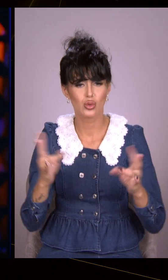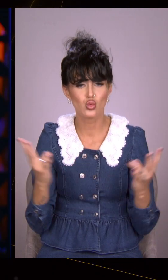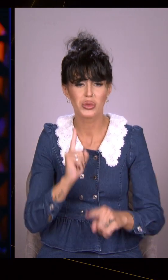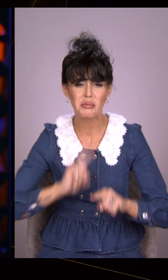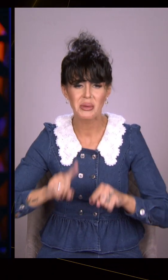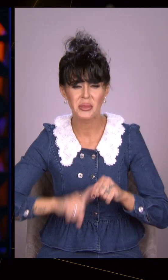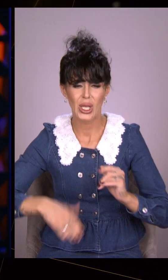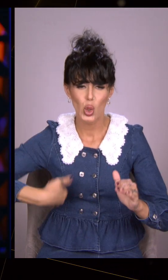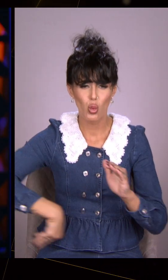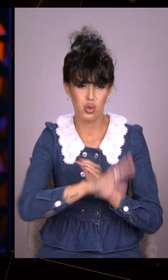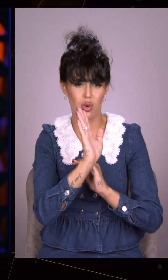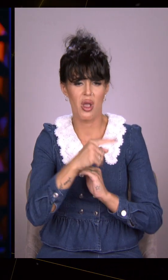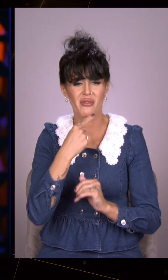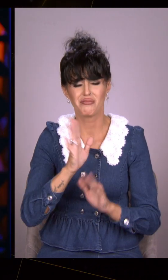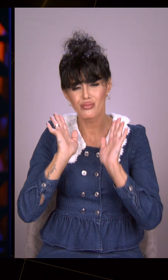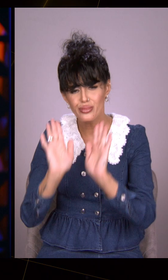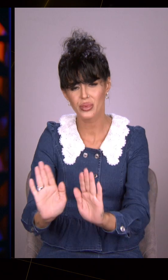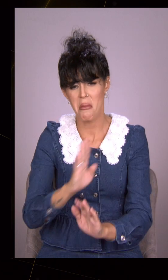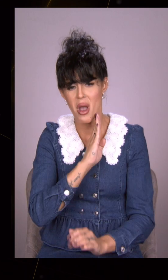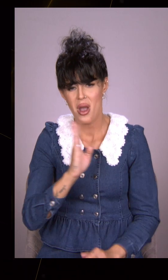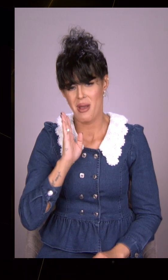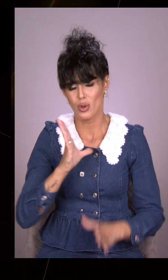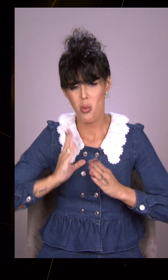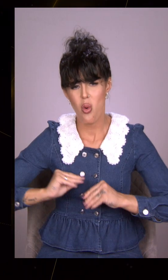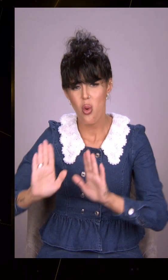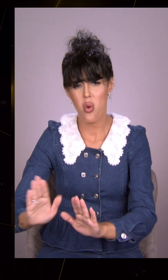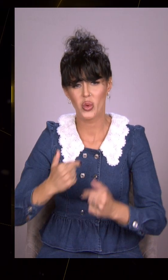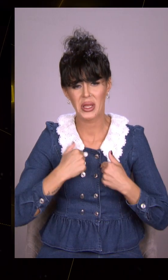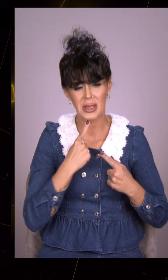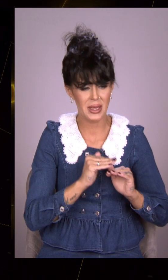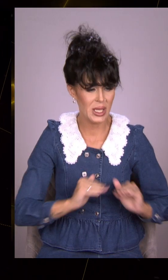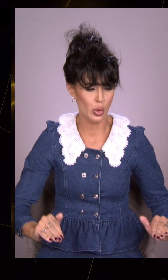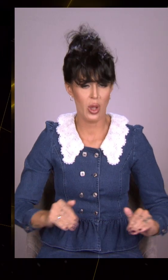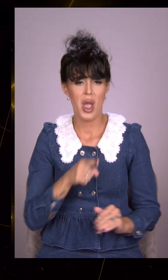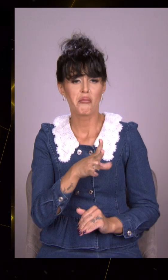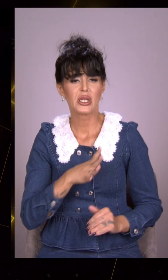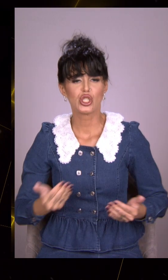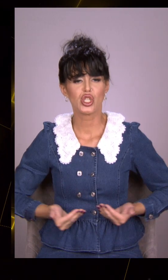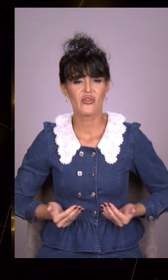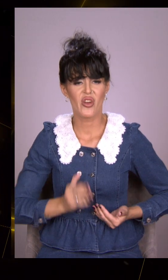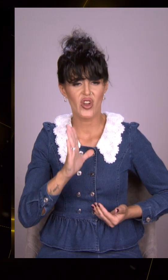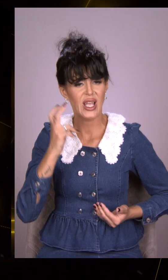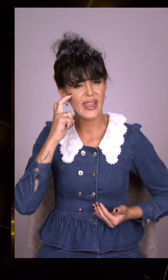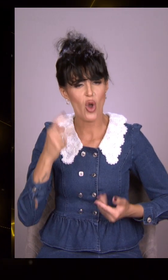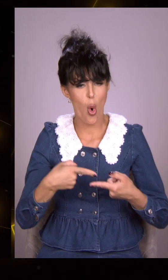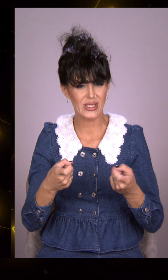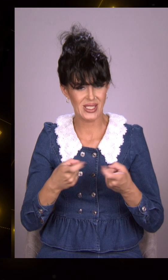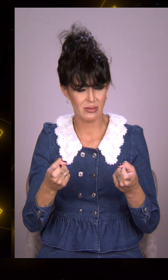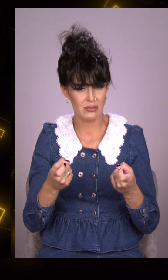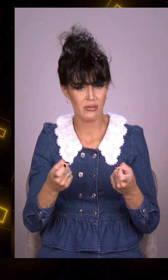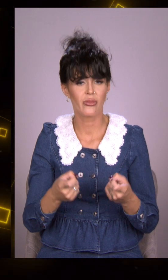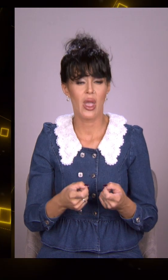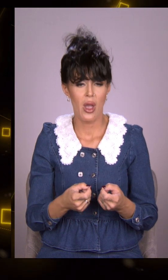Вона мені відповідала: мама, нас тихо. Вони жили в гостінці тут у Києві. Чотири